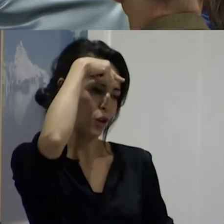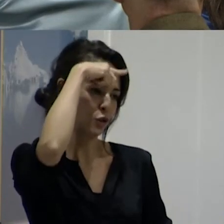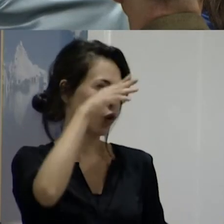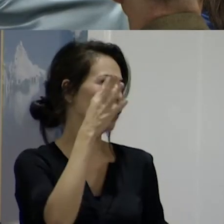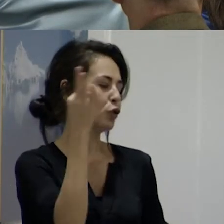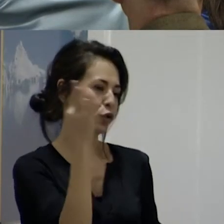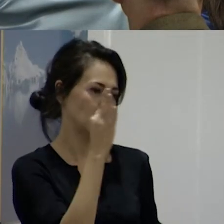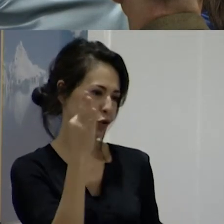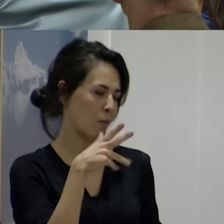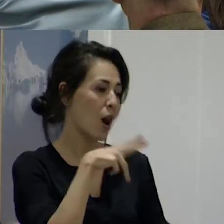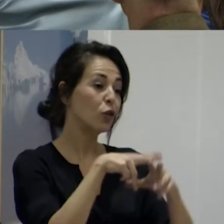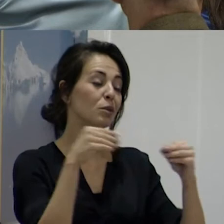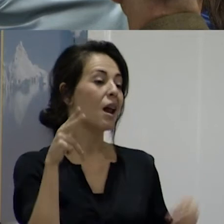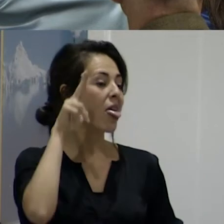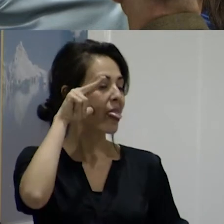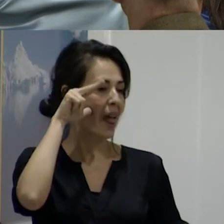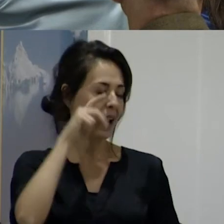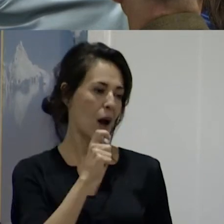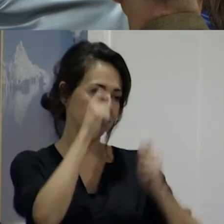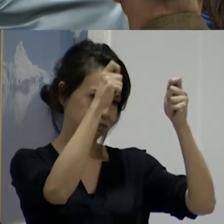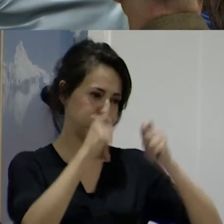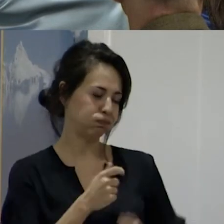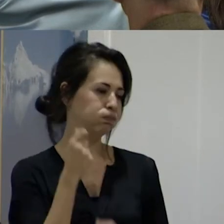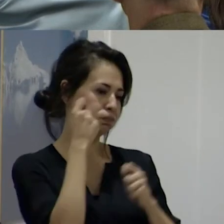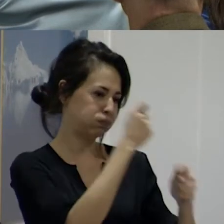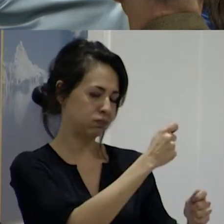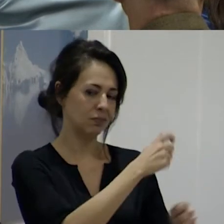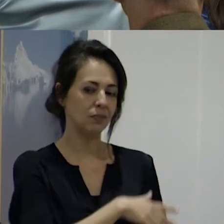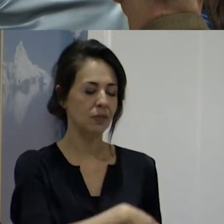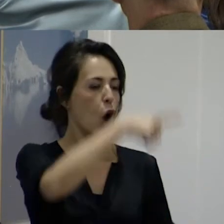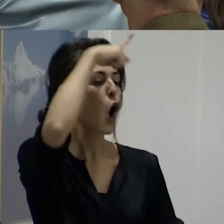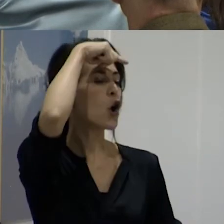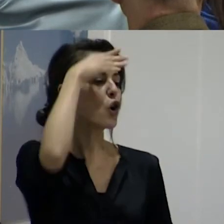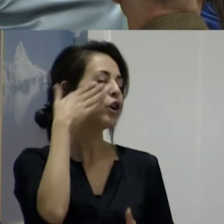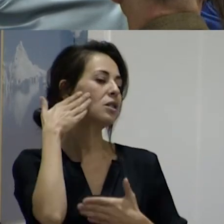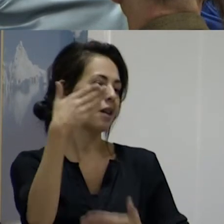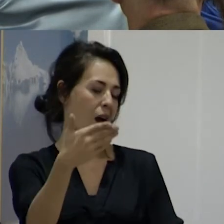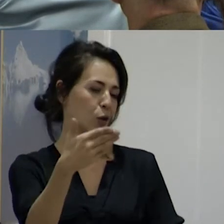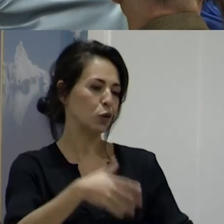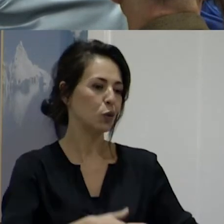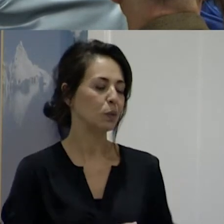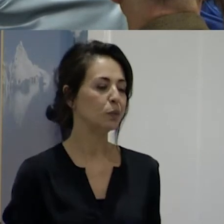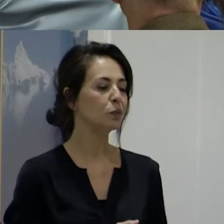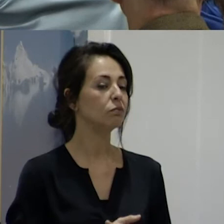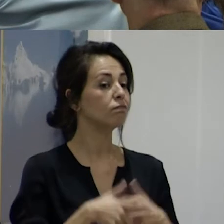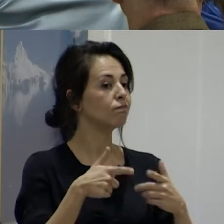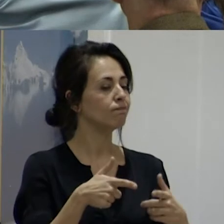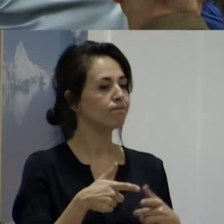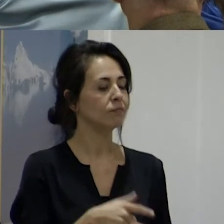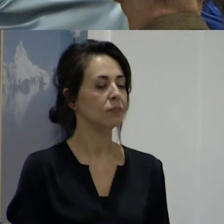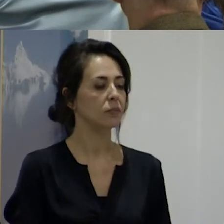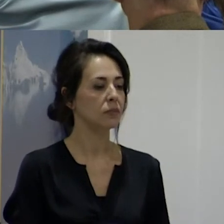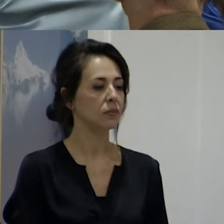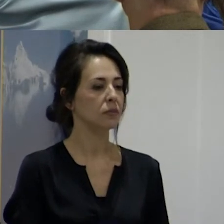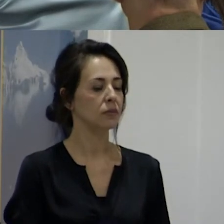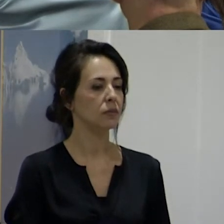Universitat d'Alacant us ha conferit el grau acadèmic de doctor per acord del claustre de professors, que és l'òrgan de govern i